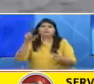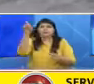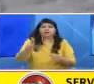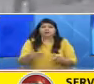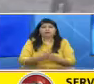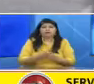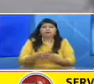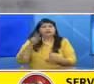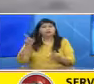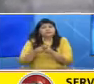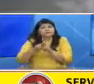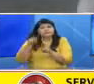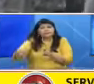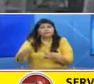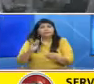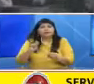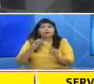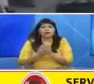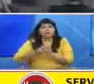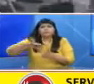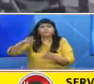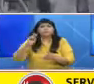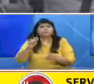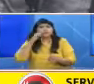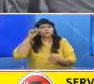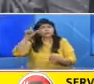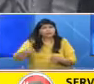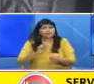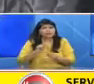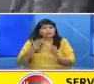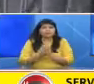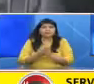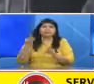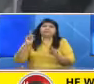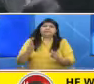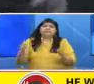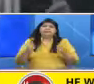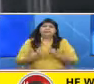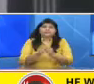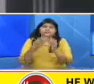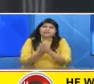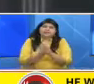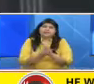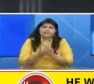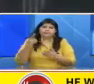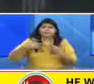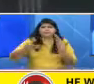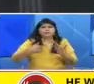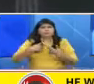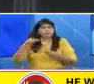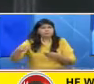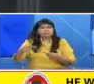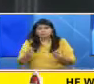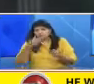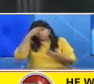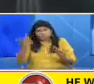गांधी का उतना ही अनन्य अटूट नाता रहा है। जिस किसी को जब भी